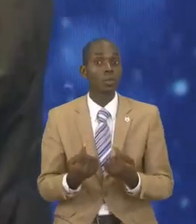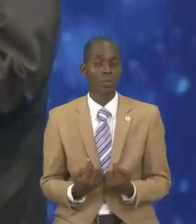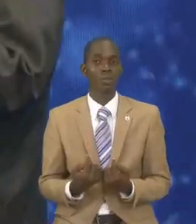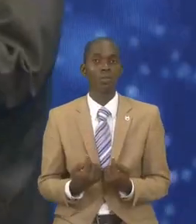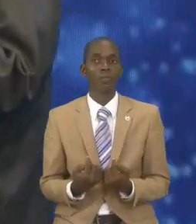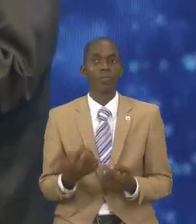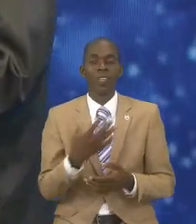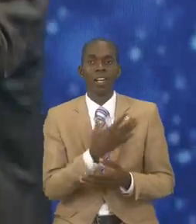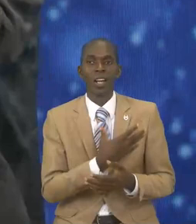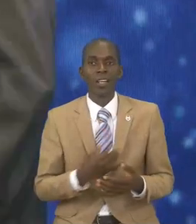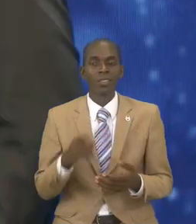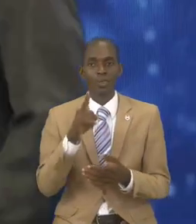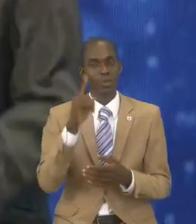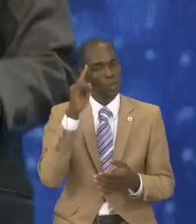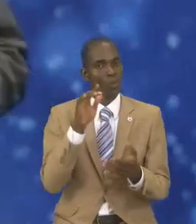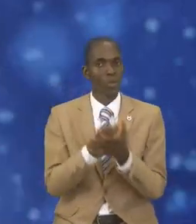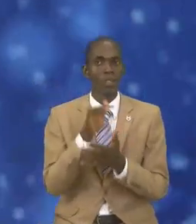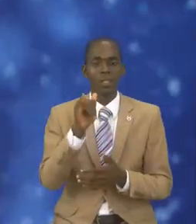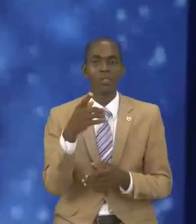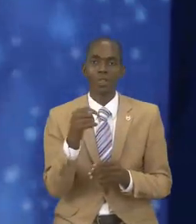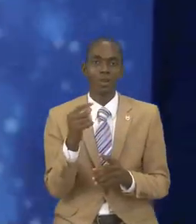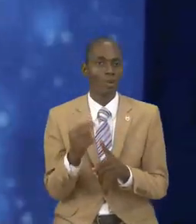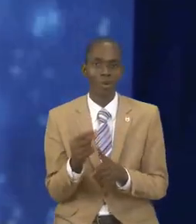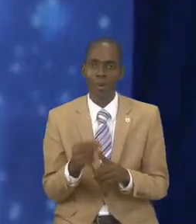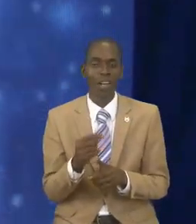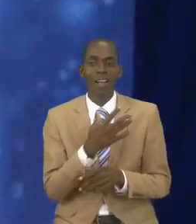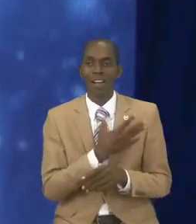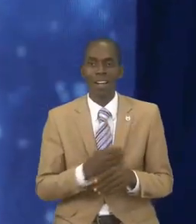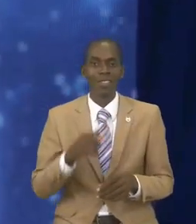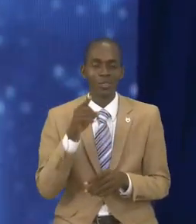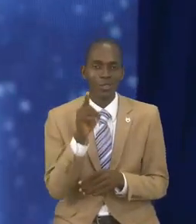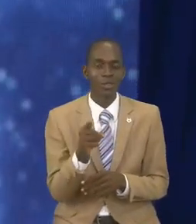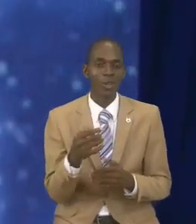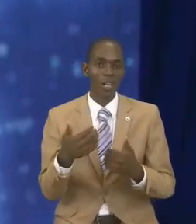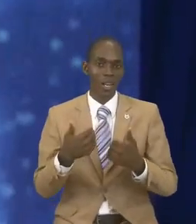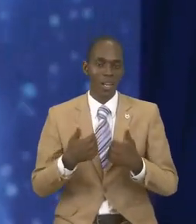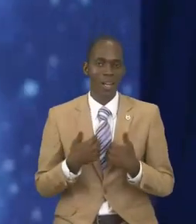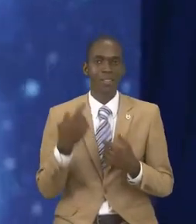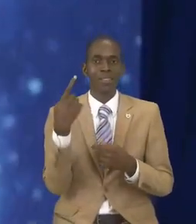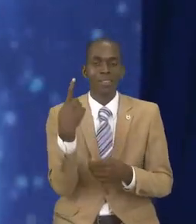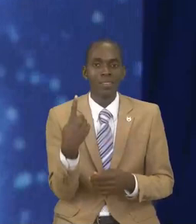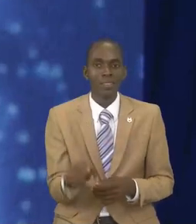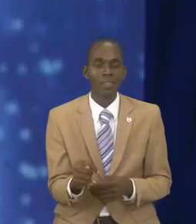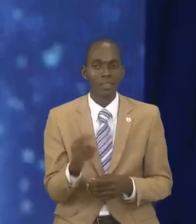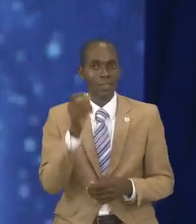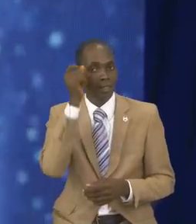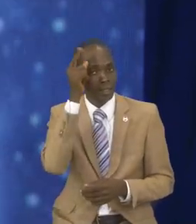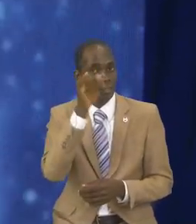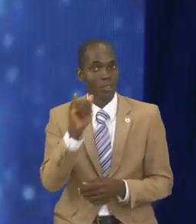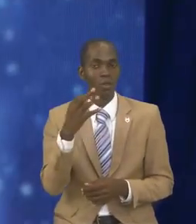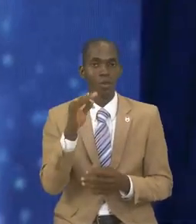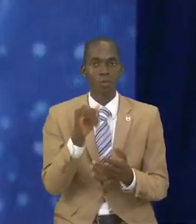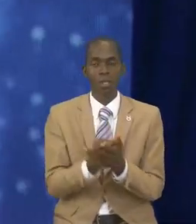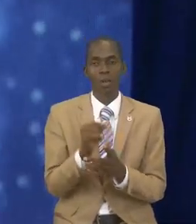voient l'œuvre, croient à la parole, acceptent la parole, et vous avez une réalisation de